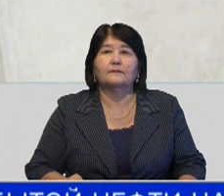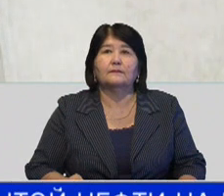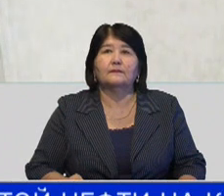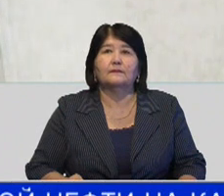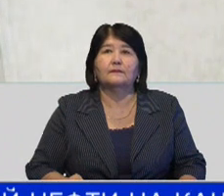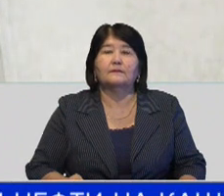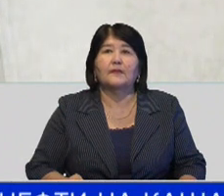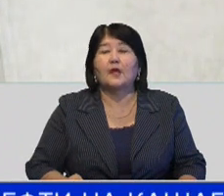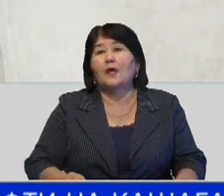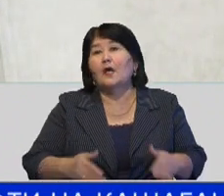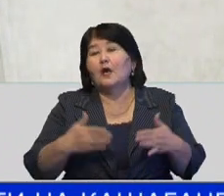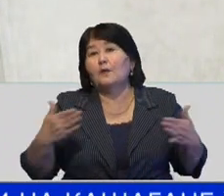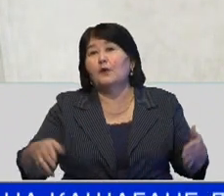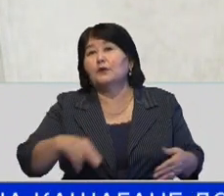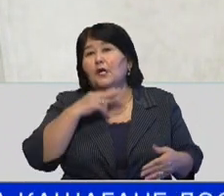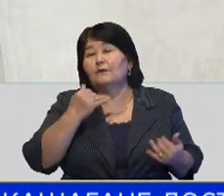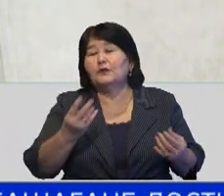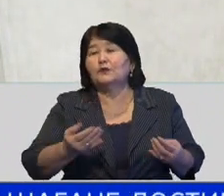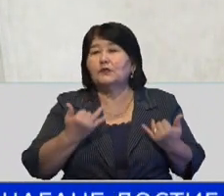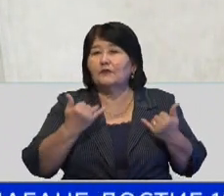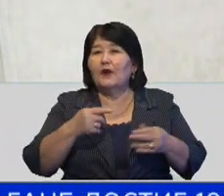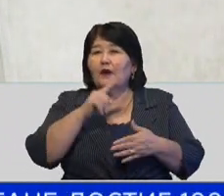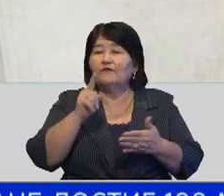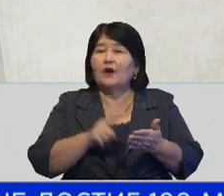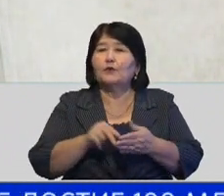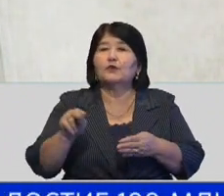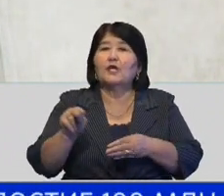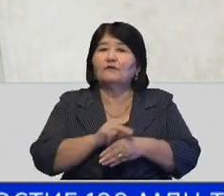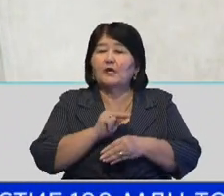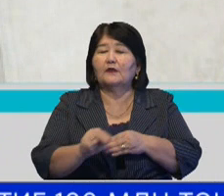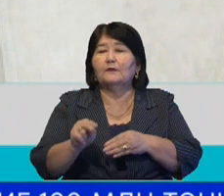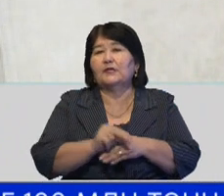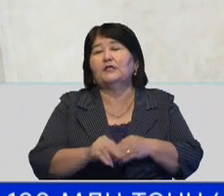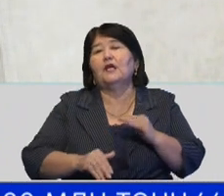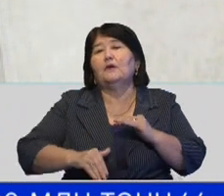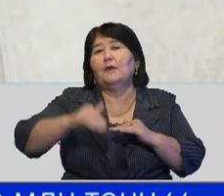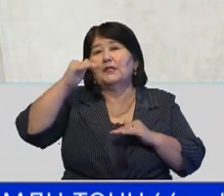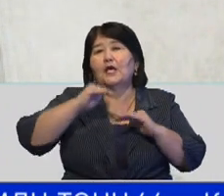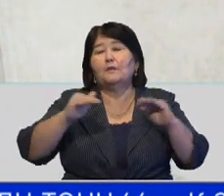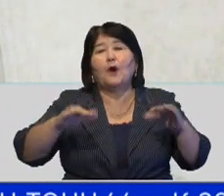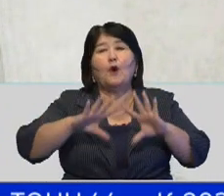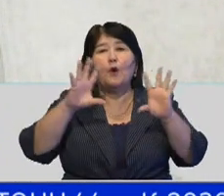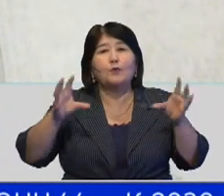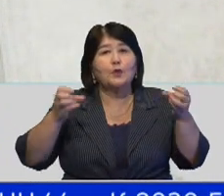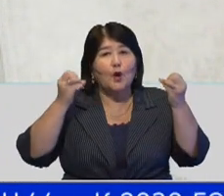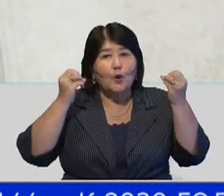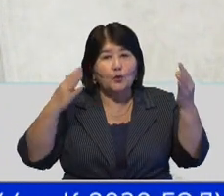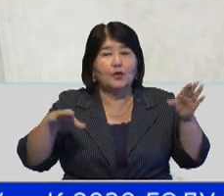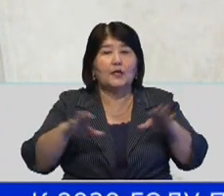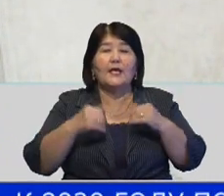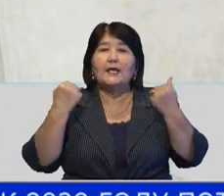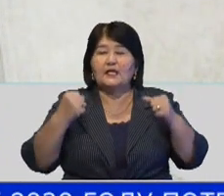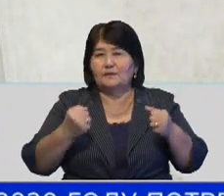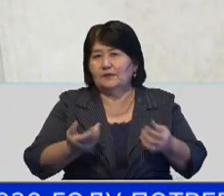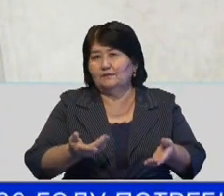проблеме более пристальное внимание нужно уделять вопросам воспитания подрастающего поколения повышению общего культурного уровня избавляться